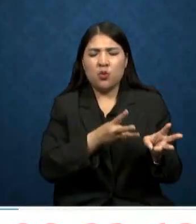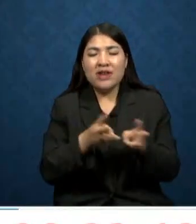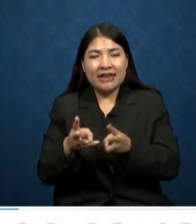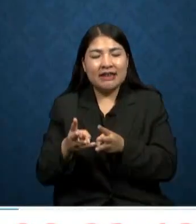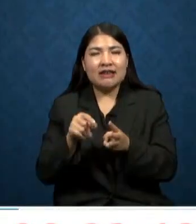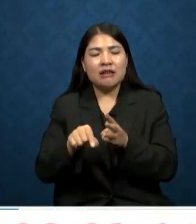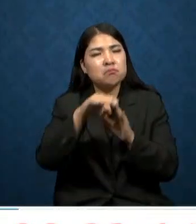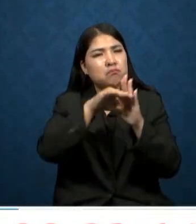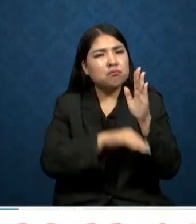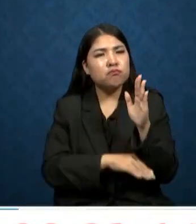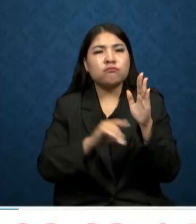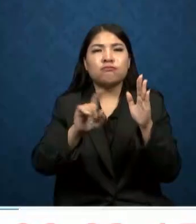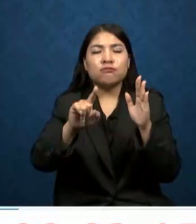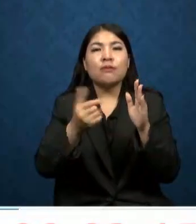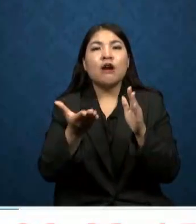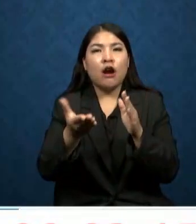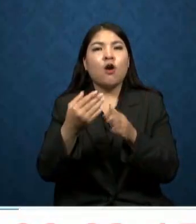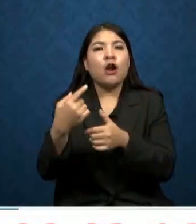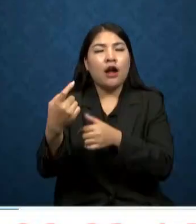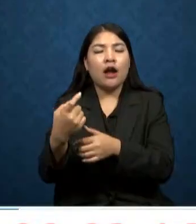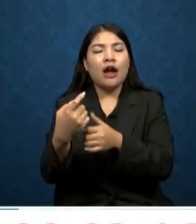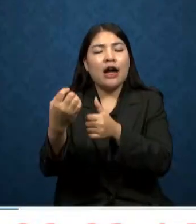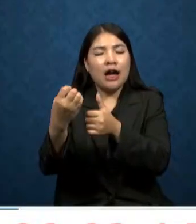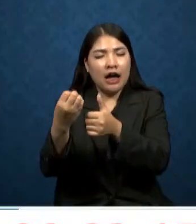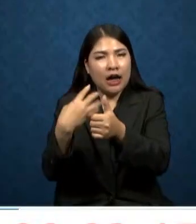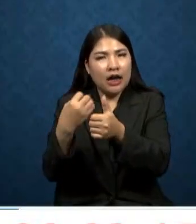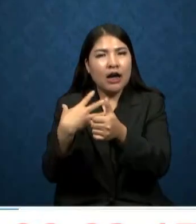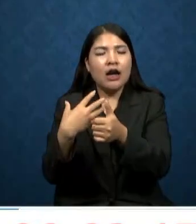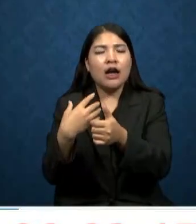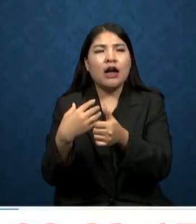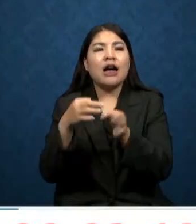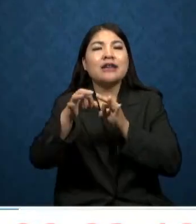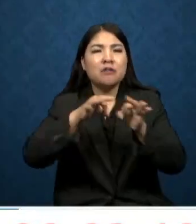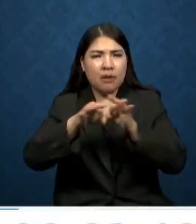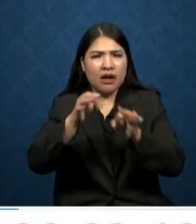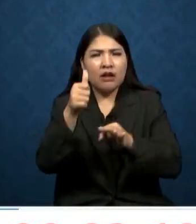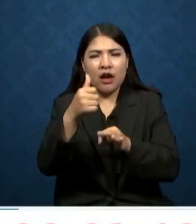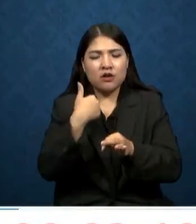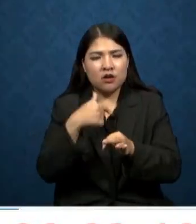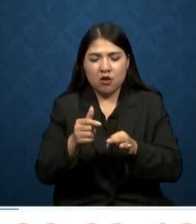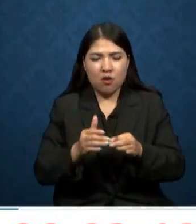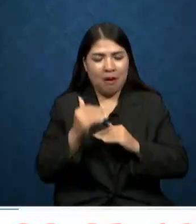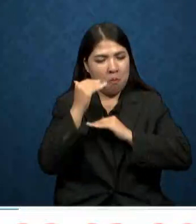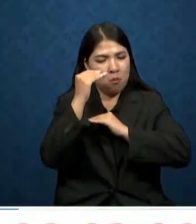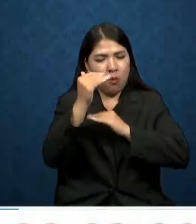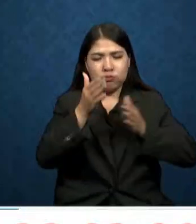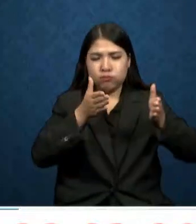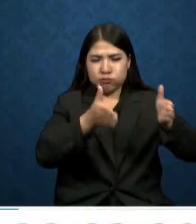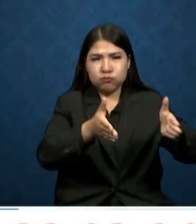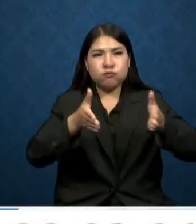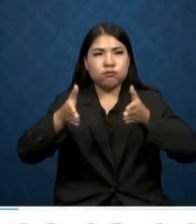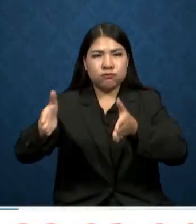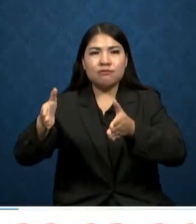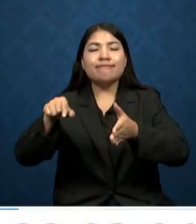สามารถจะชี้แจงได้ว่าเค้าก็กำหนดเป็นพื้นที่เฉพาะนะฮะเจ้าหน้าที่ก็